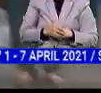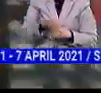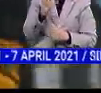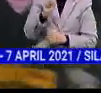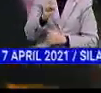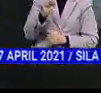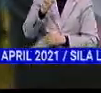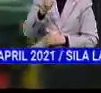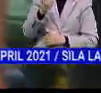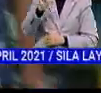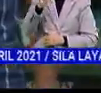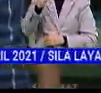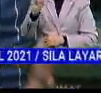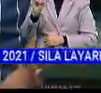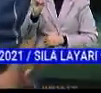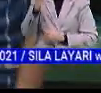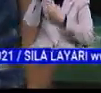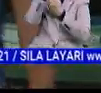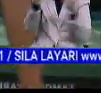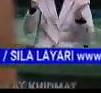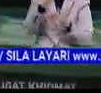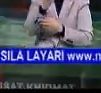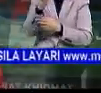Samsu, Berita RTM.